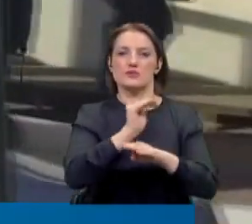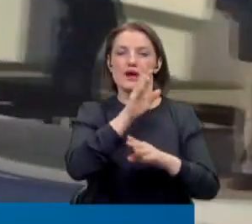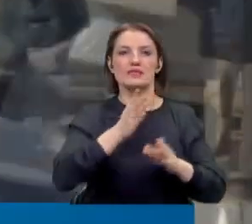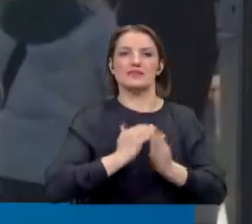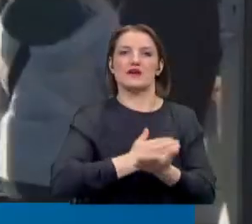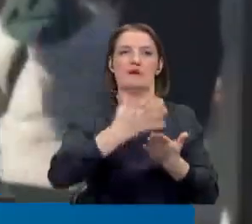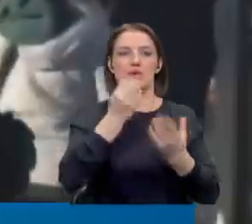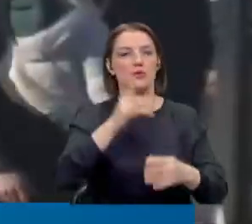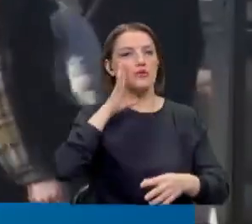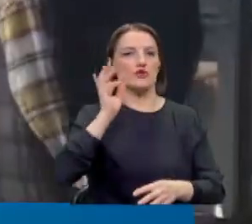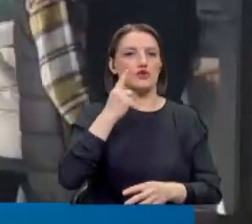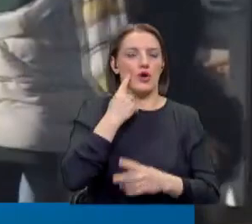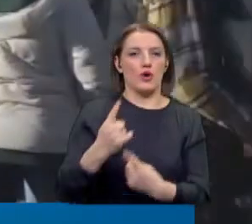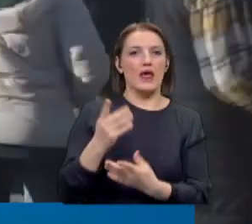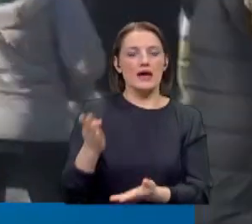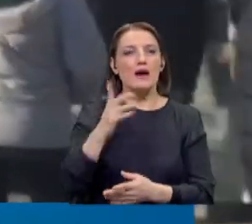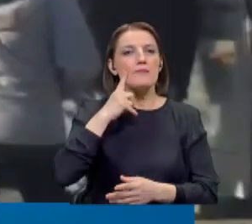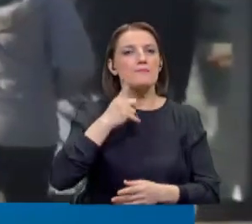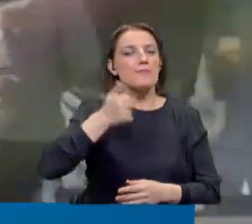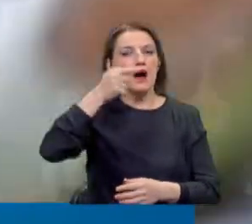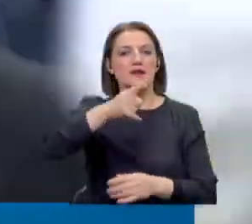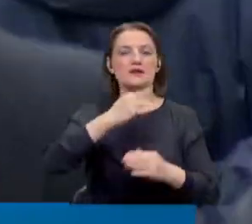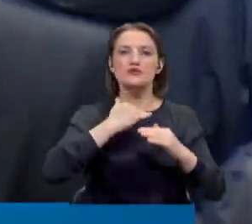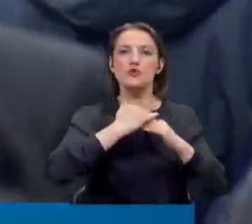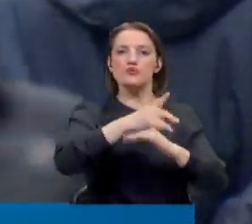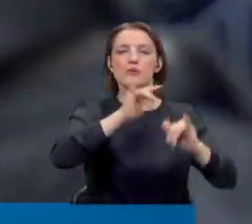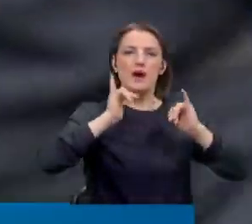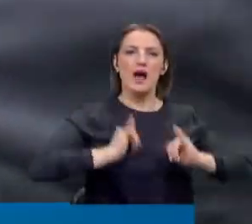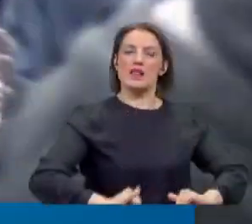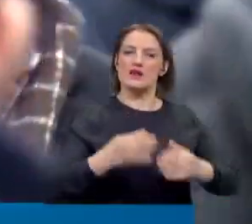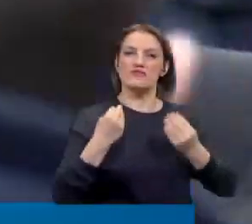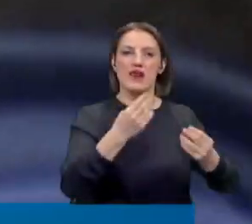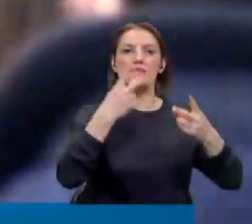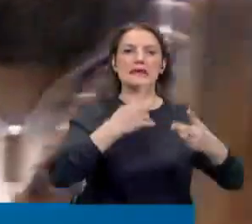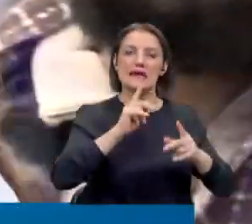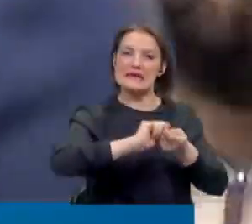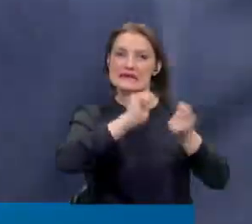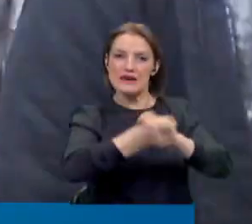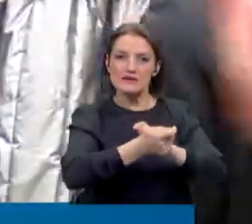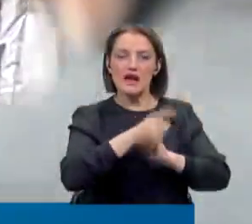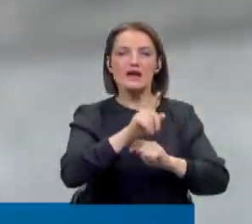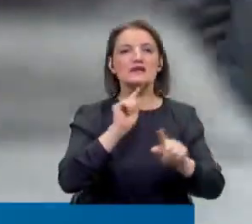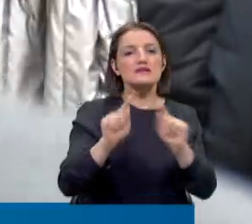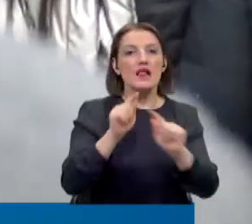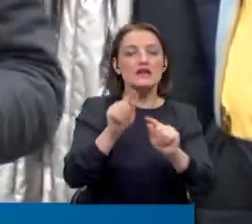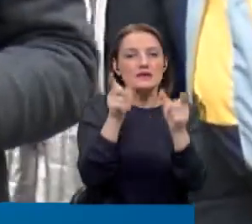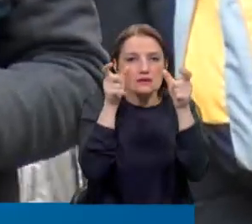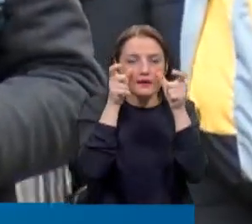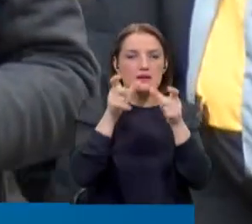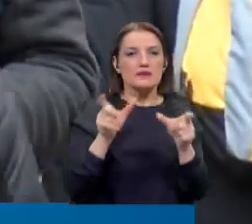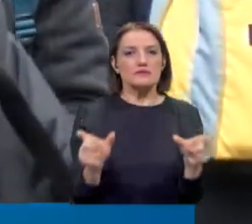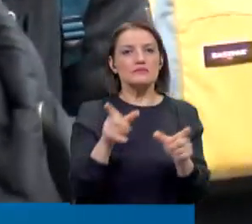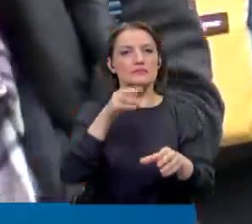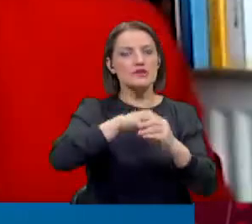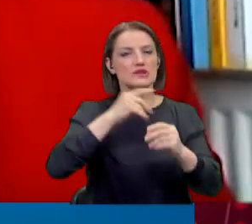Profesör Ertuğrul'a göre Bakanlığın toplumu rehaveti sürükleyen mesajlar vermesi yerine salgın yönetimini tekrar gözden